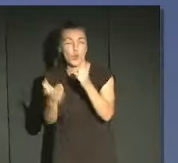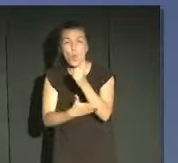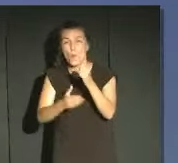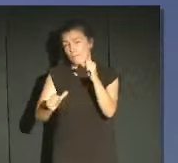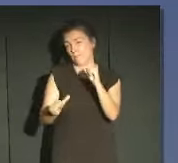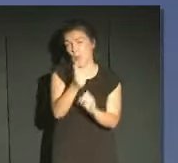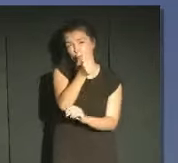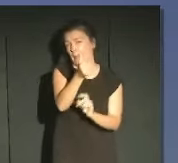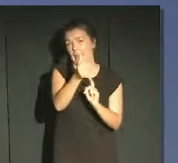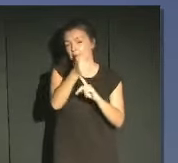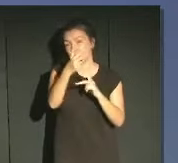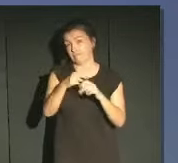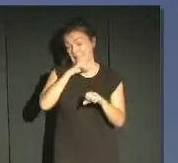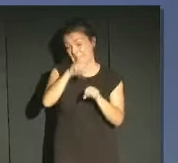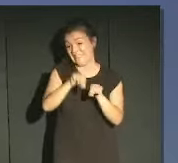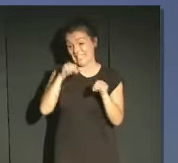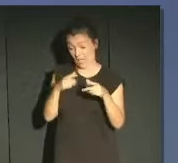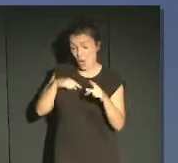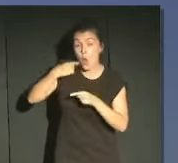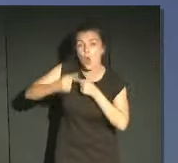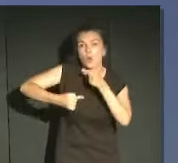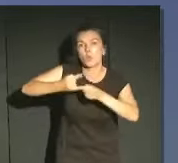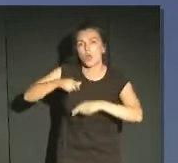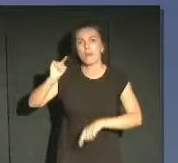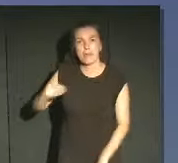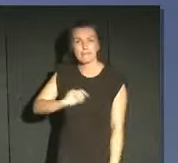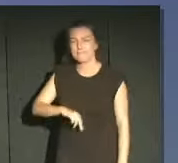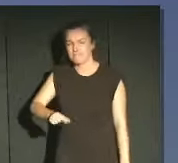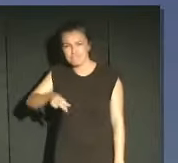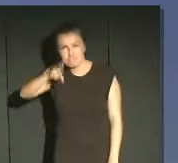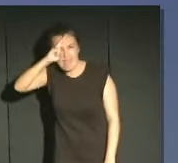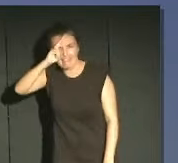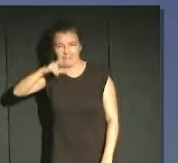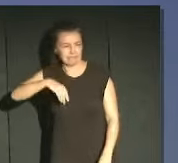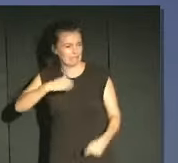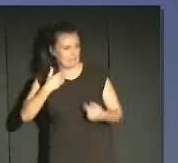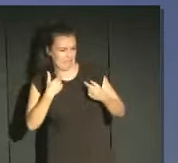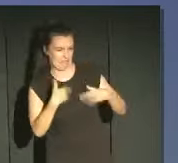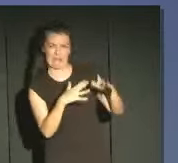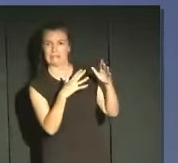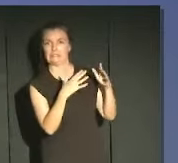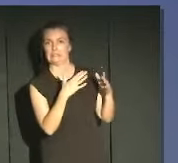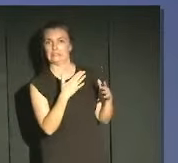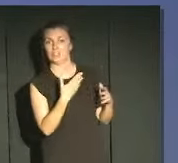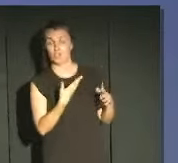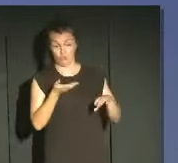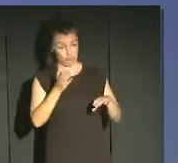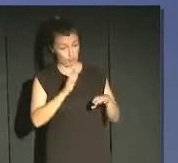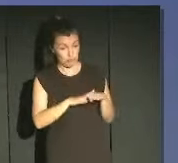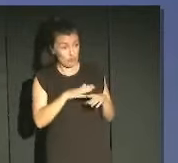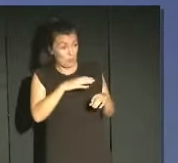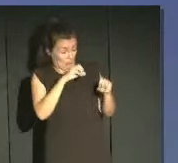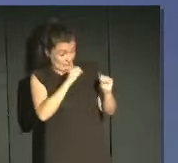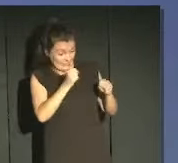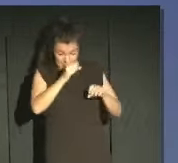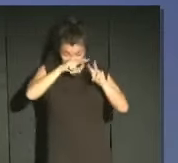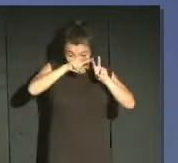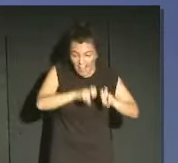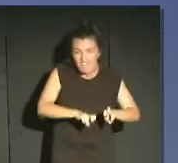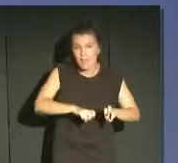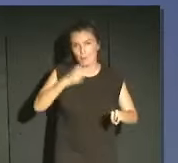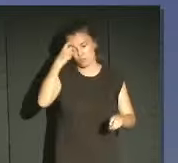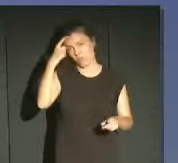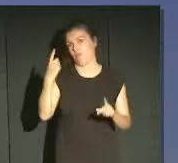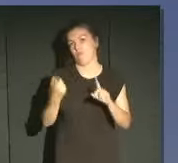siècle il préfèrent faire preuve d'un sectarisme bête et crasse plutôt que de laisser des travaux se mener pour l'intérêt général